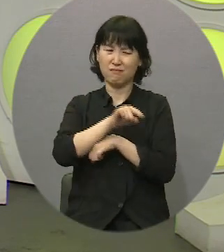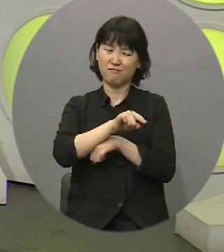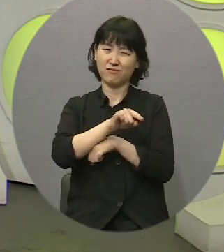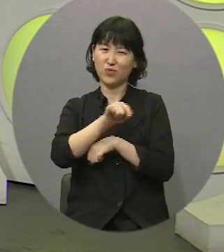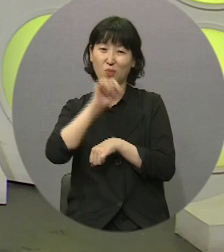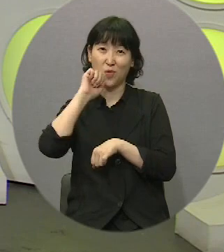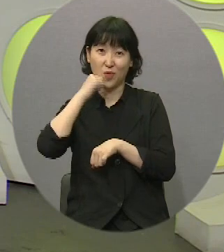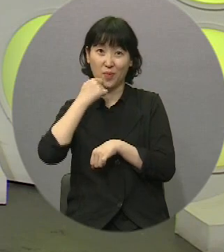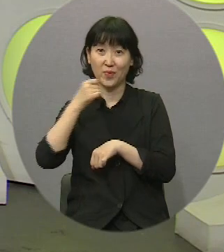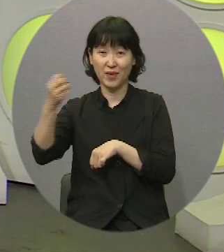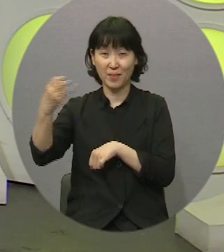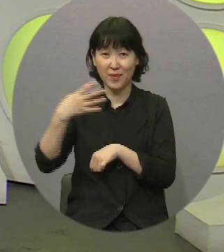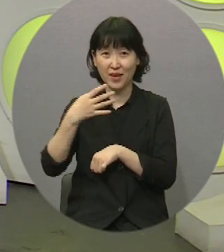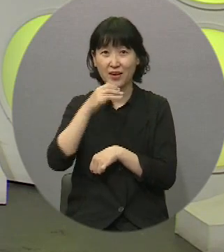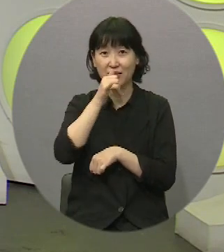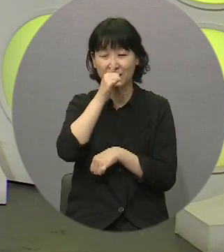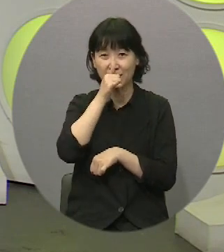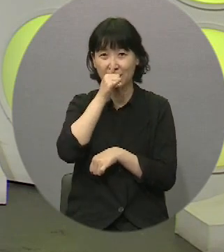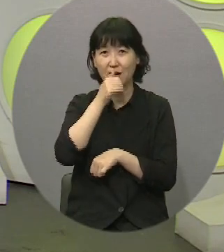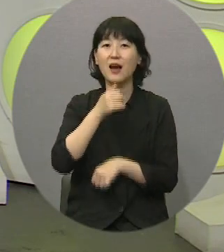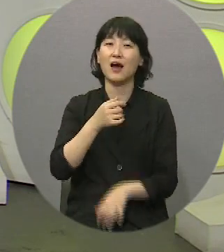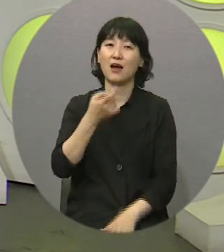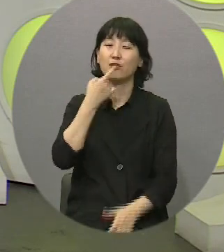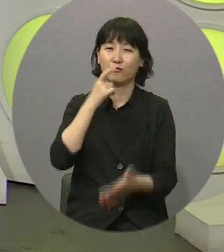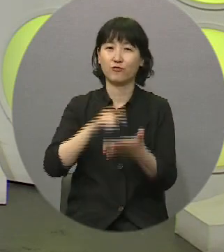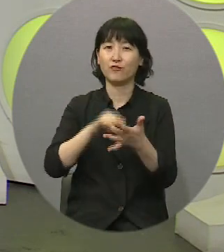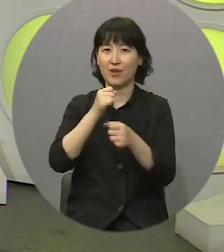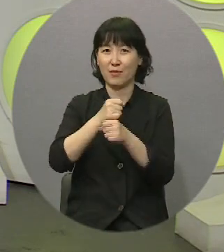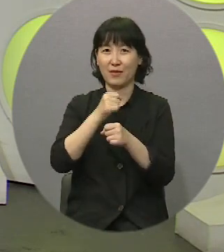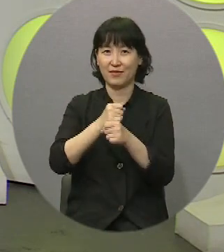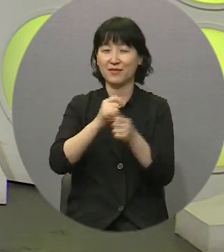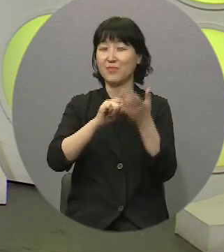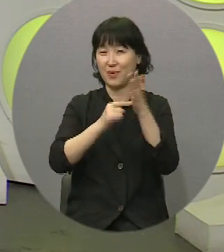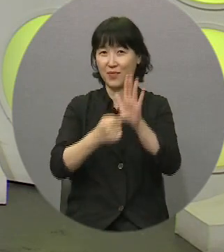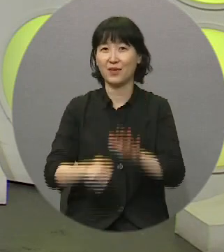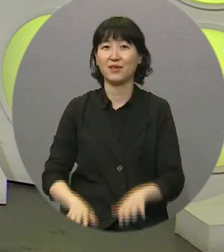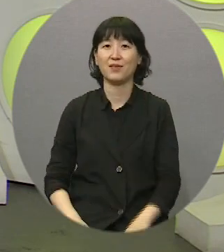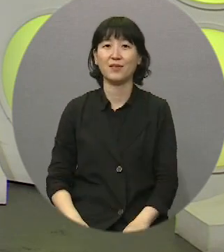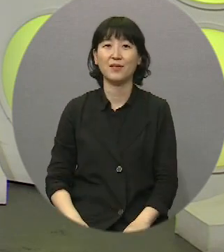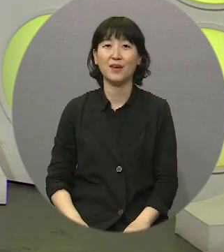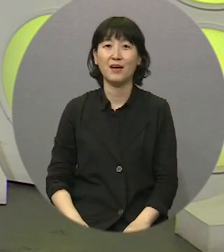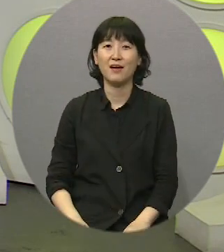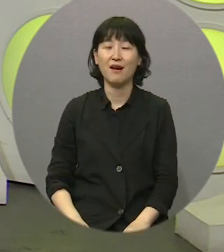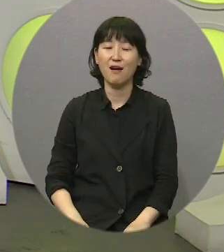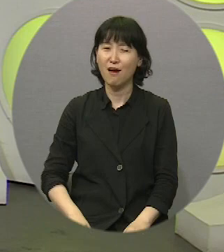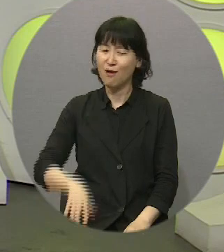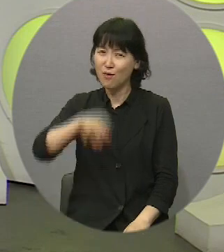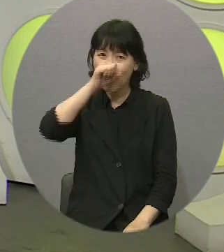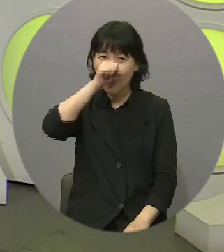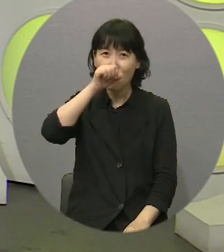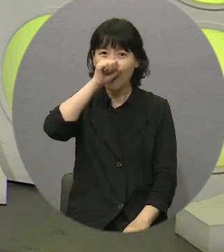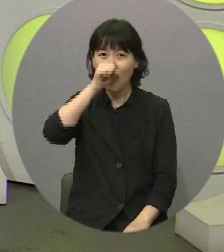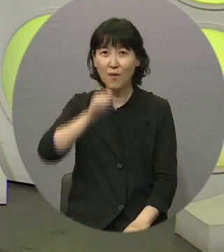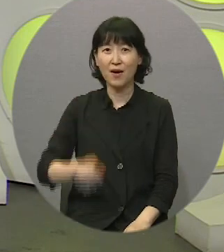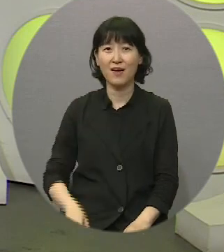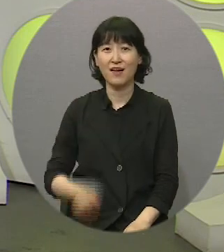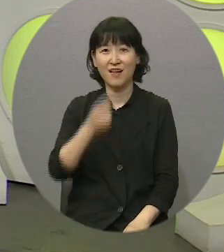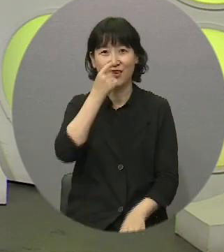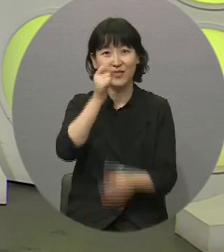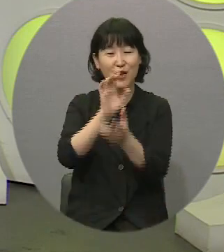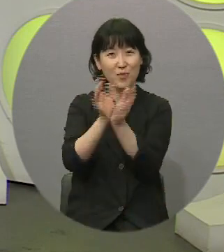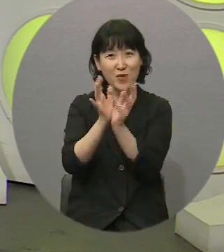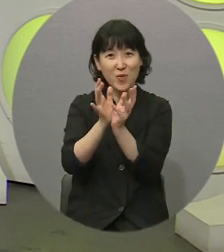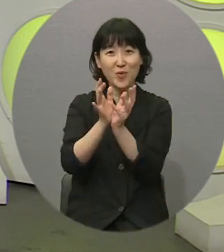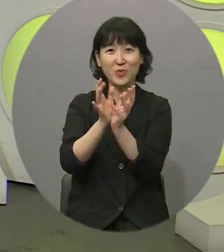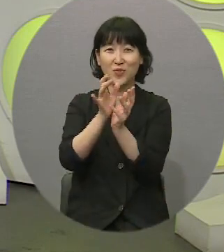그래서 사랑꾼을 냈는데 금방 따라 부를 수 있겠죠. 반응이 금방 오죠? 네네네. 지민이 좋아, 장미꽃 좋아. 장미꽃 기억을